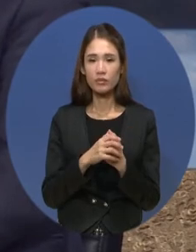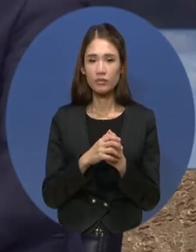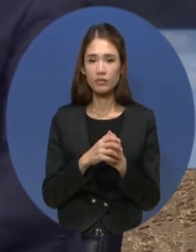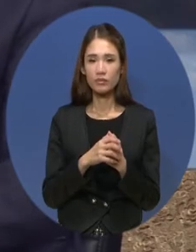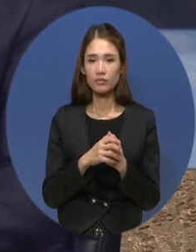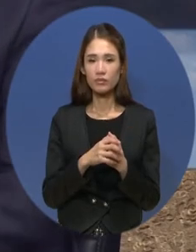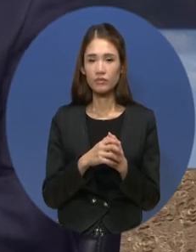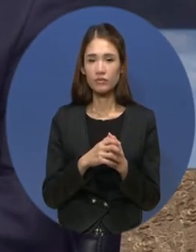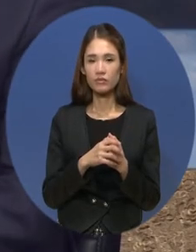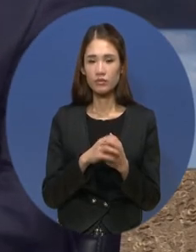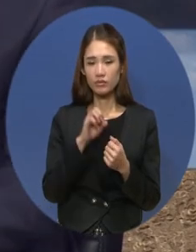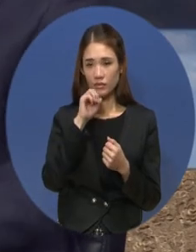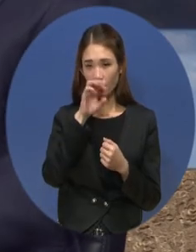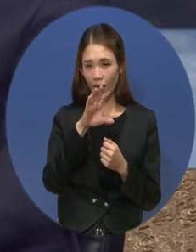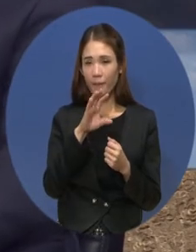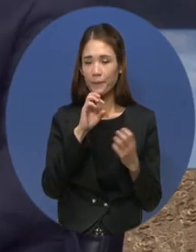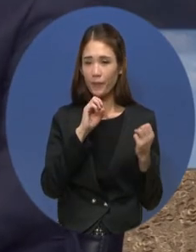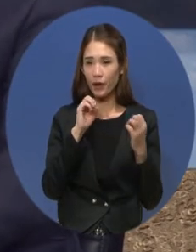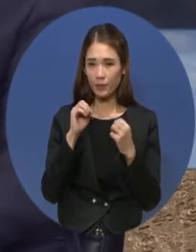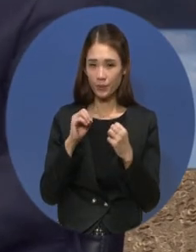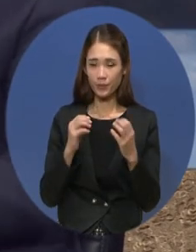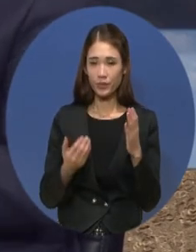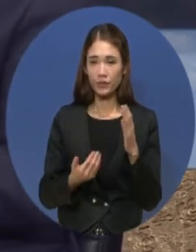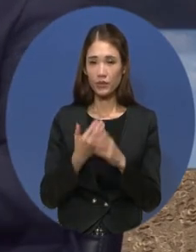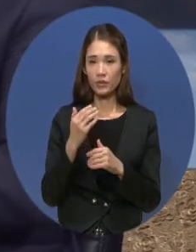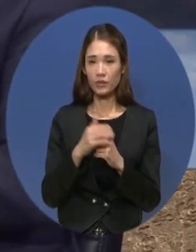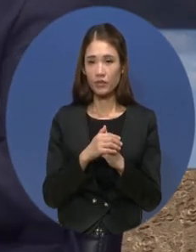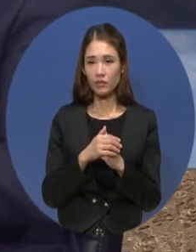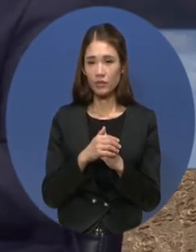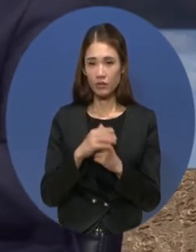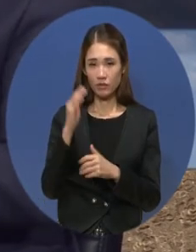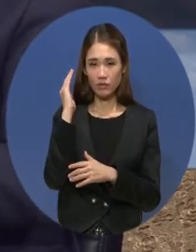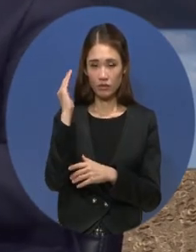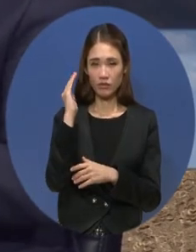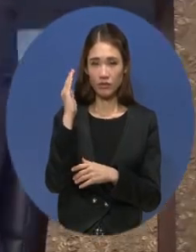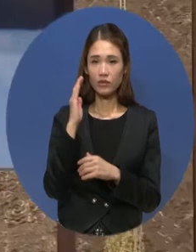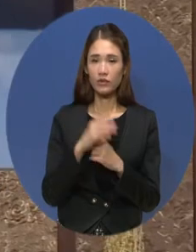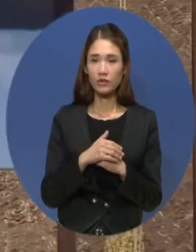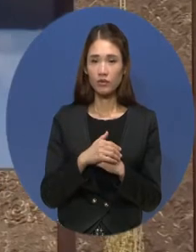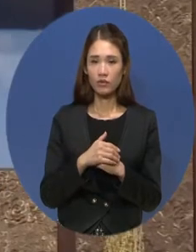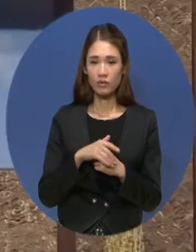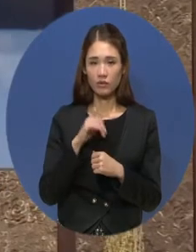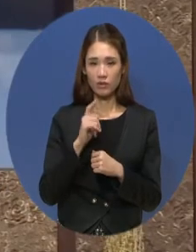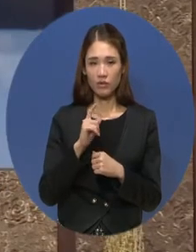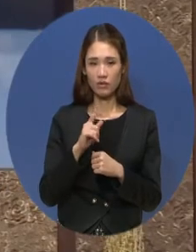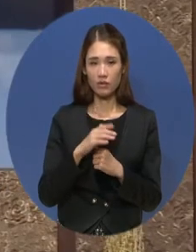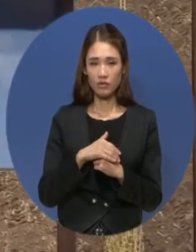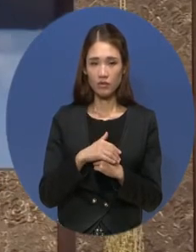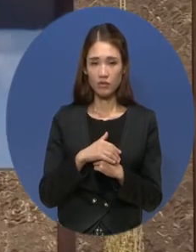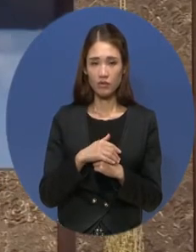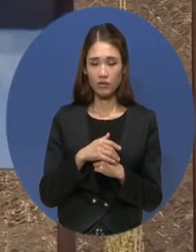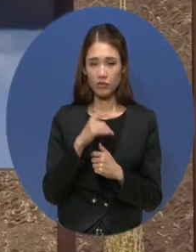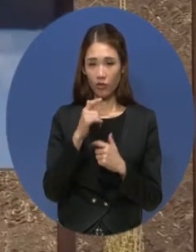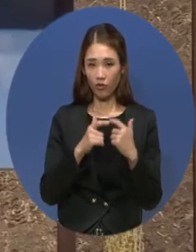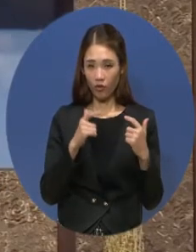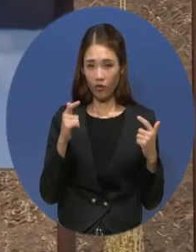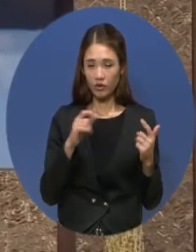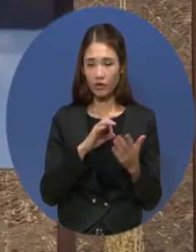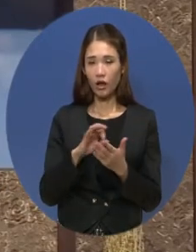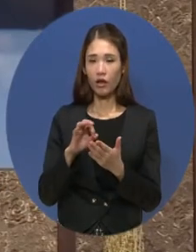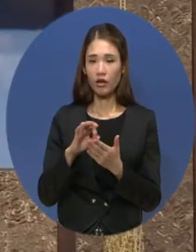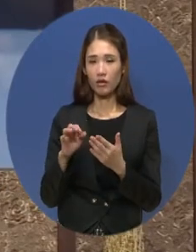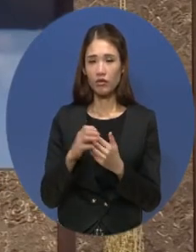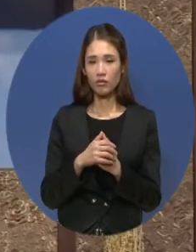이게 말이 말미에 튀어야 된다는거 그래서 숙적 딱딱한 딱딱한 것이 아니라 저희가 여러가지 도구들은 쓰지만